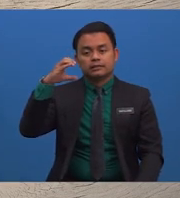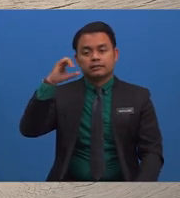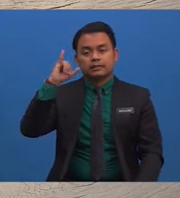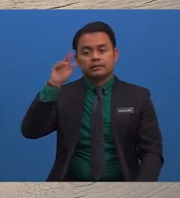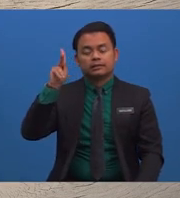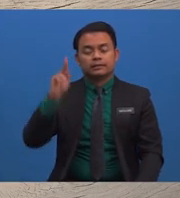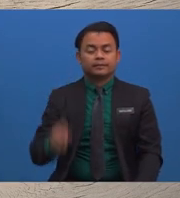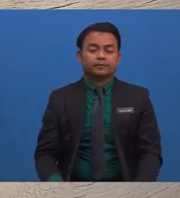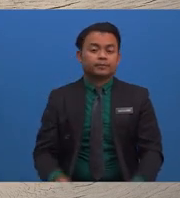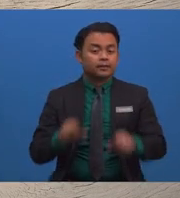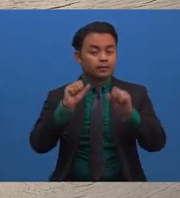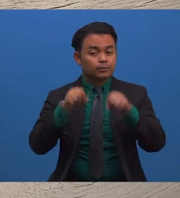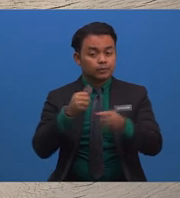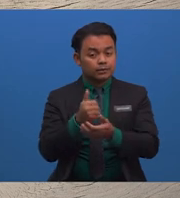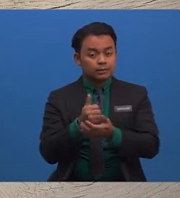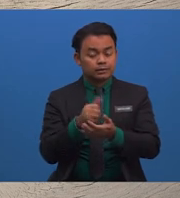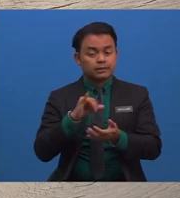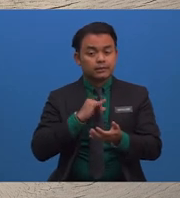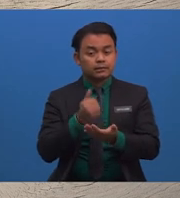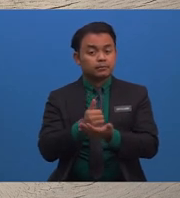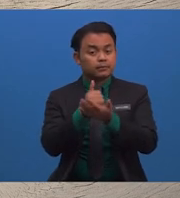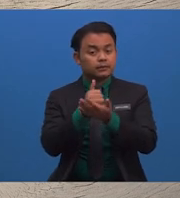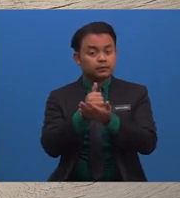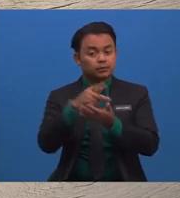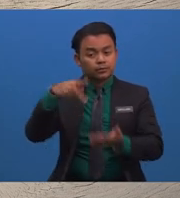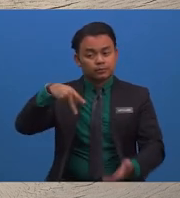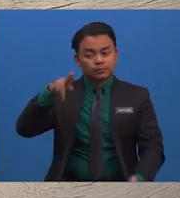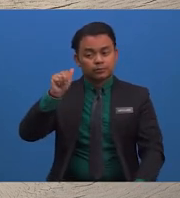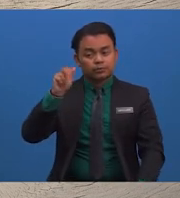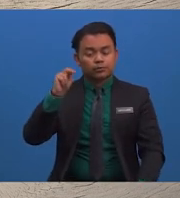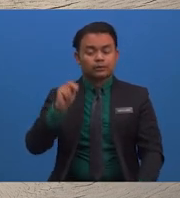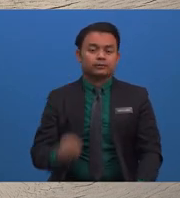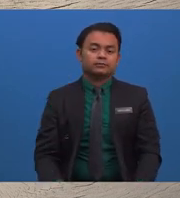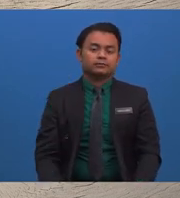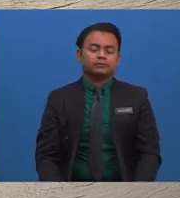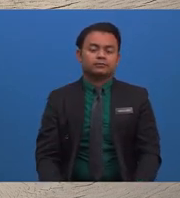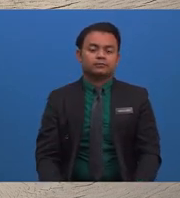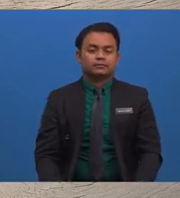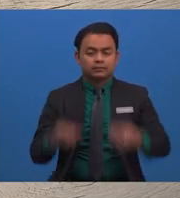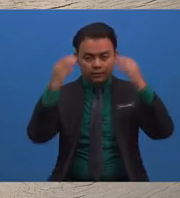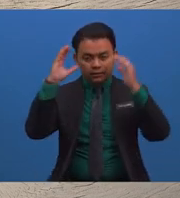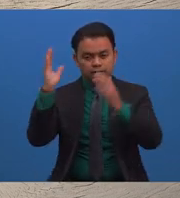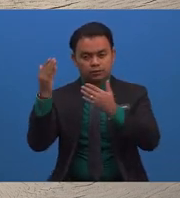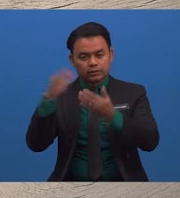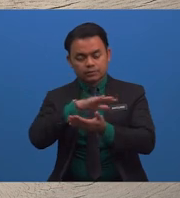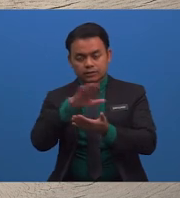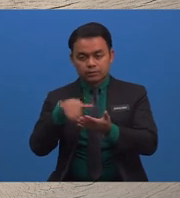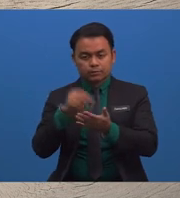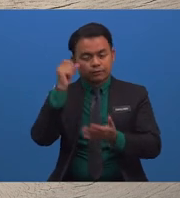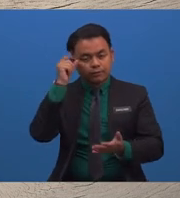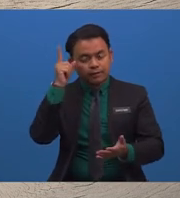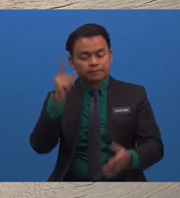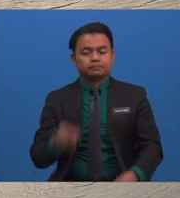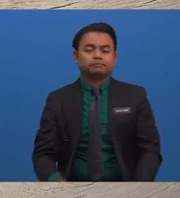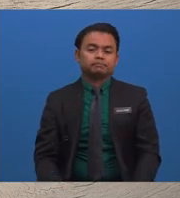bolehkah saya bantu Puan? Cikgu berharap penerangan ini jelas dan difahami